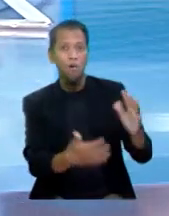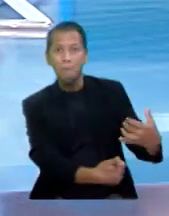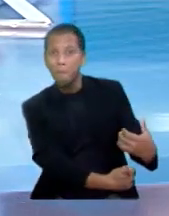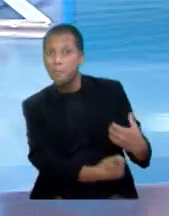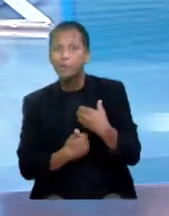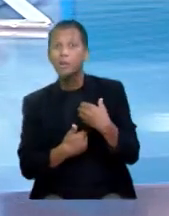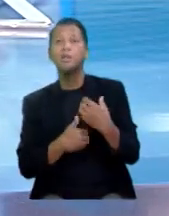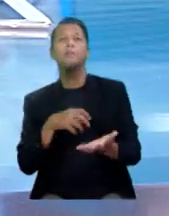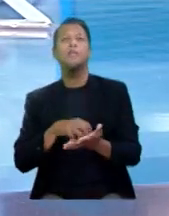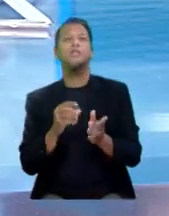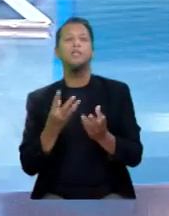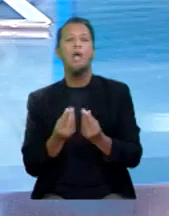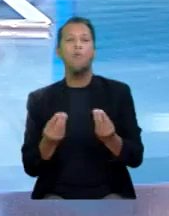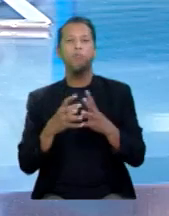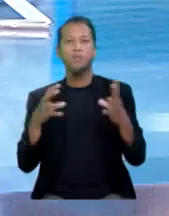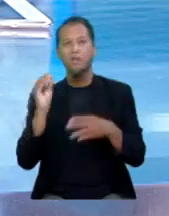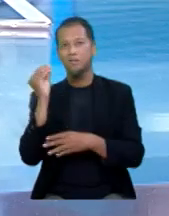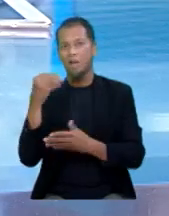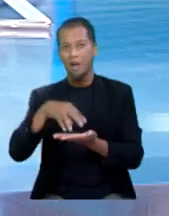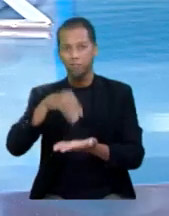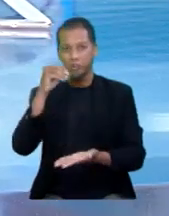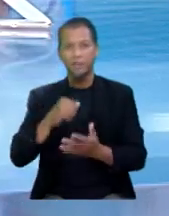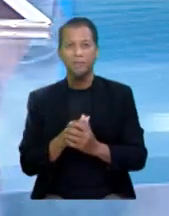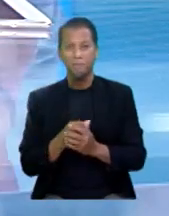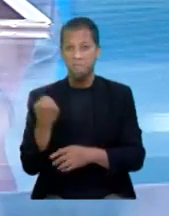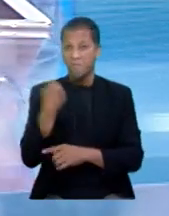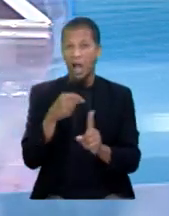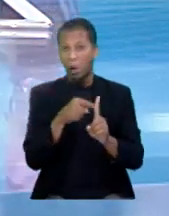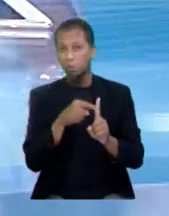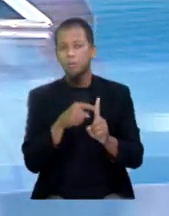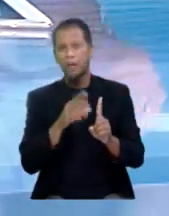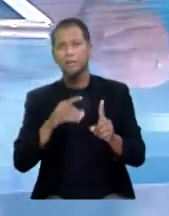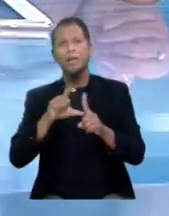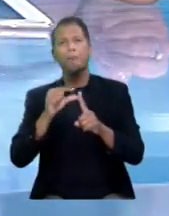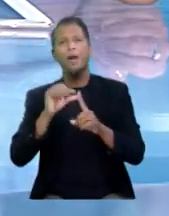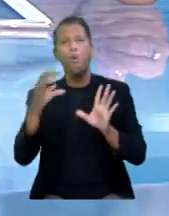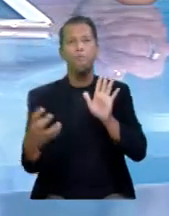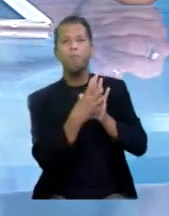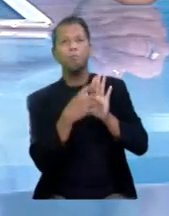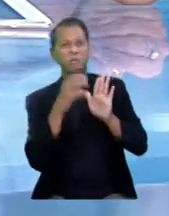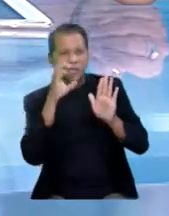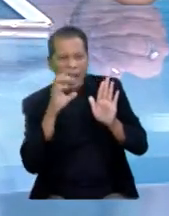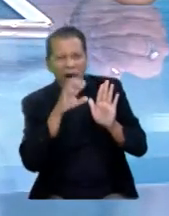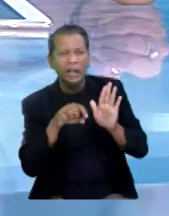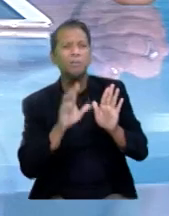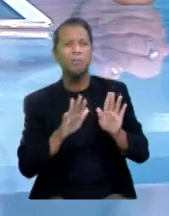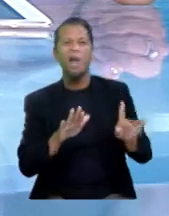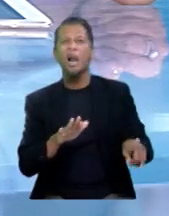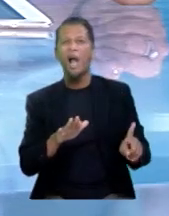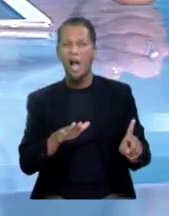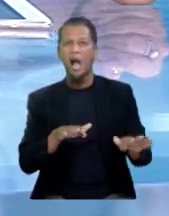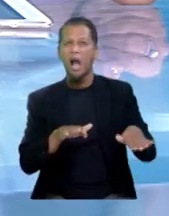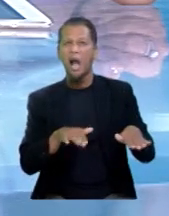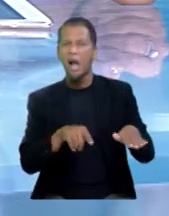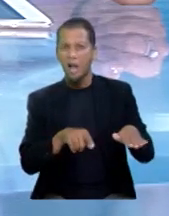6 tahun di Sawah Besar, Jakarta Pusat. Terduga pelaku yang masuk DPO merupakan residivis kasus pencabulan anak dan